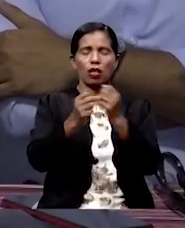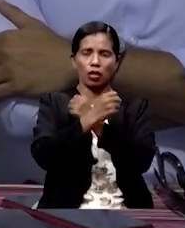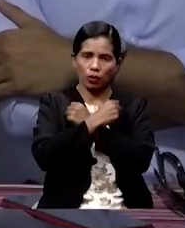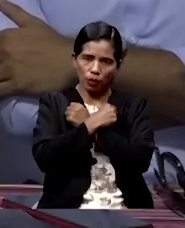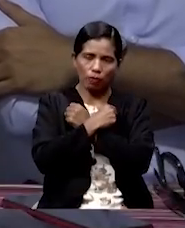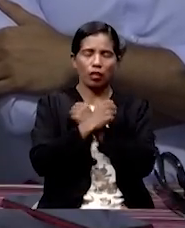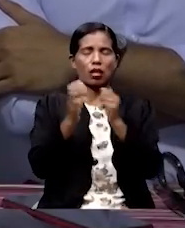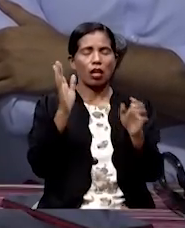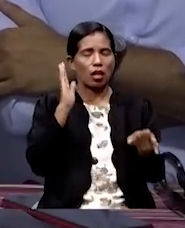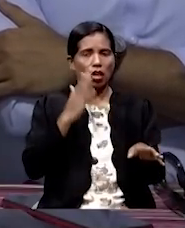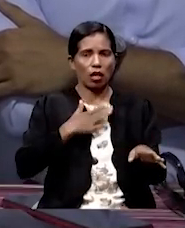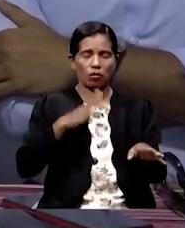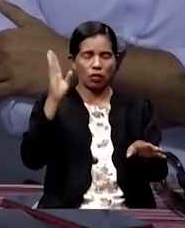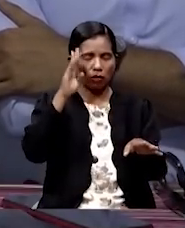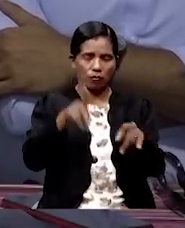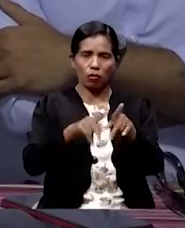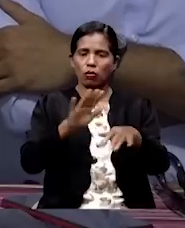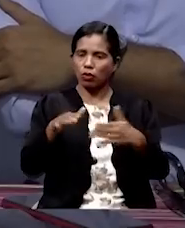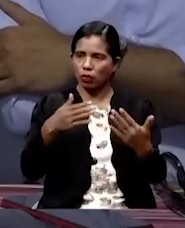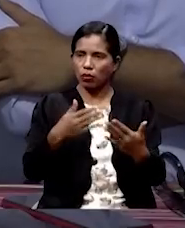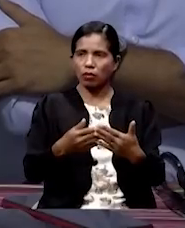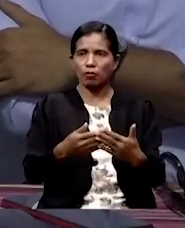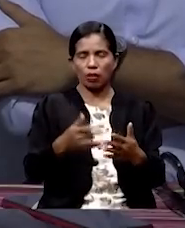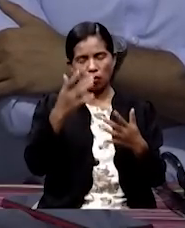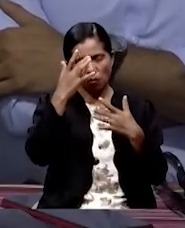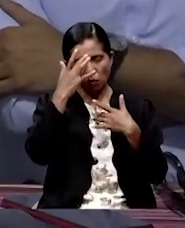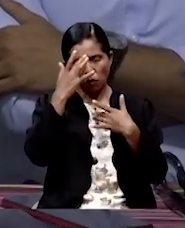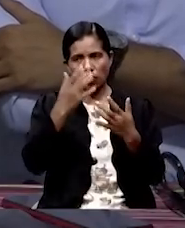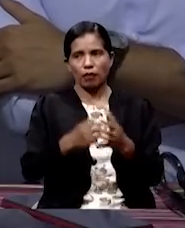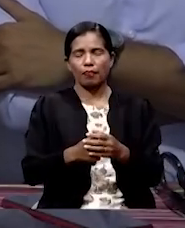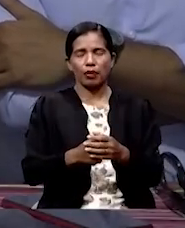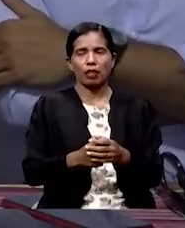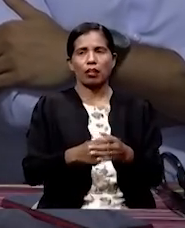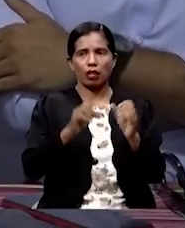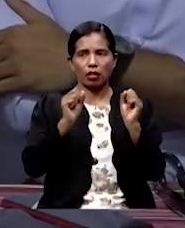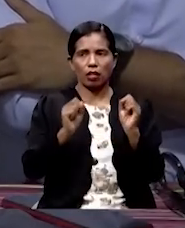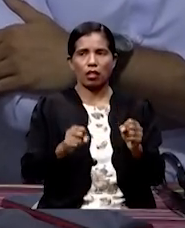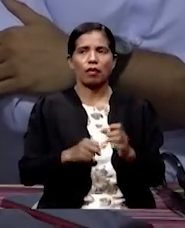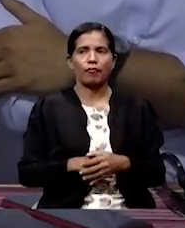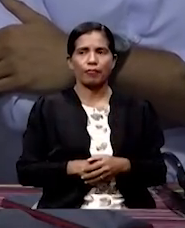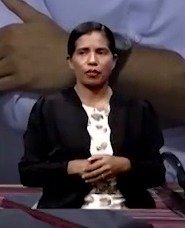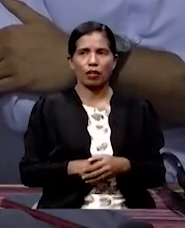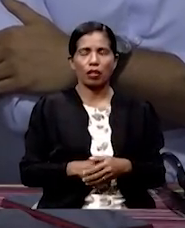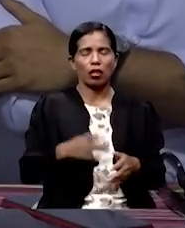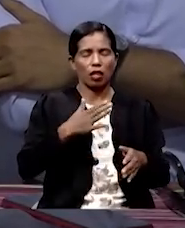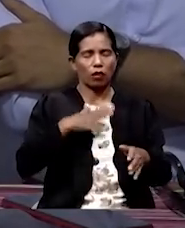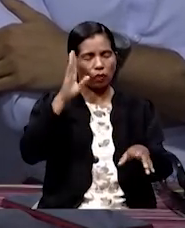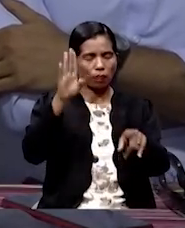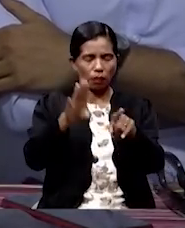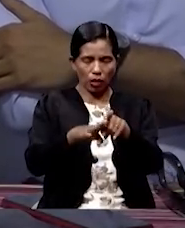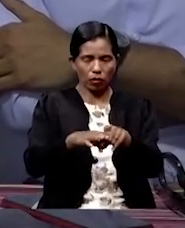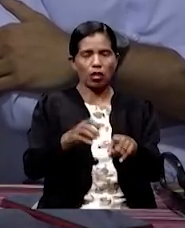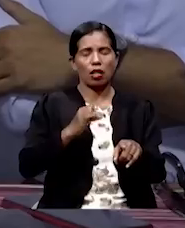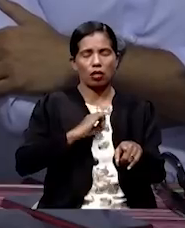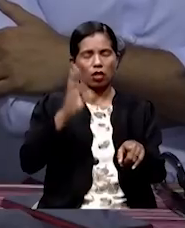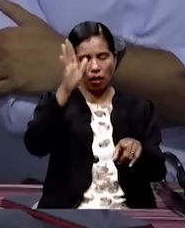otot bele moras arat bele buang bele saida mede hau ni maun ni hau ni maun hau ni aman ni